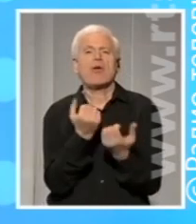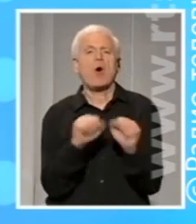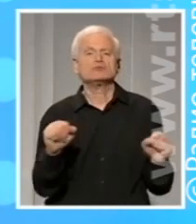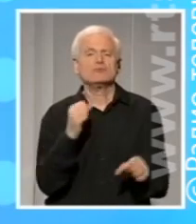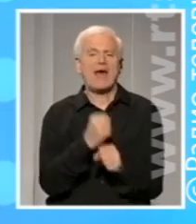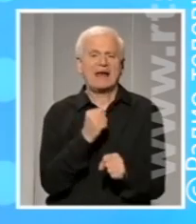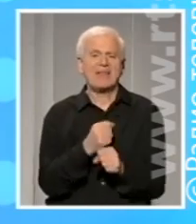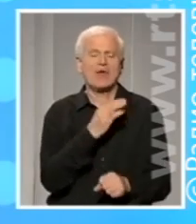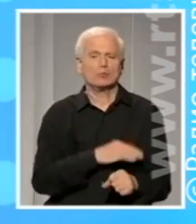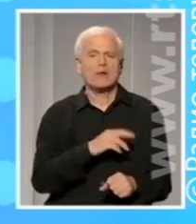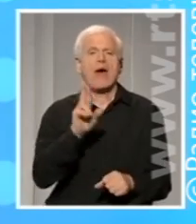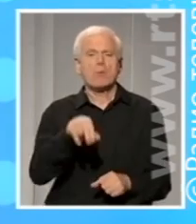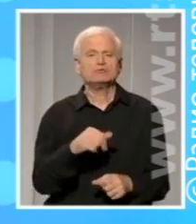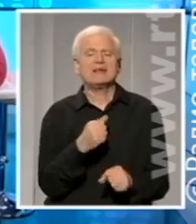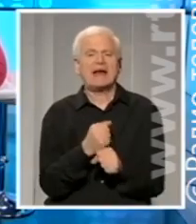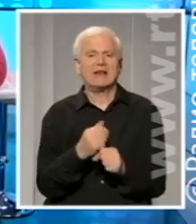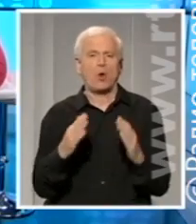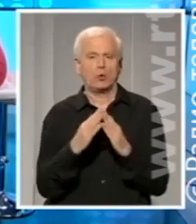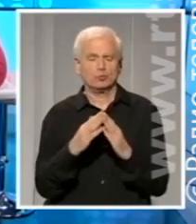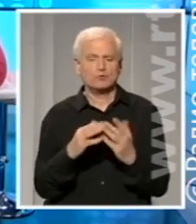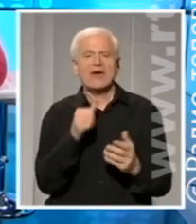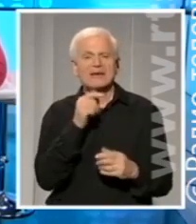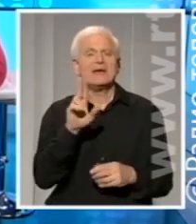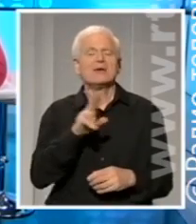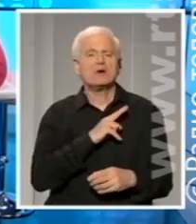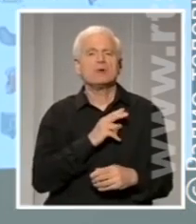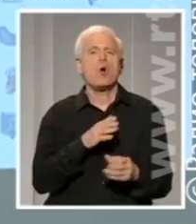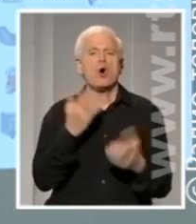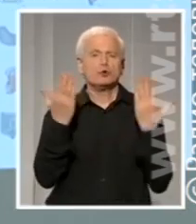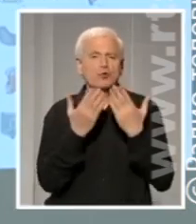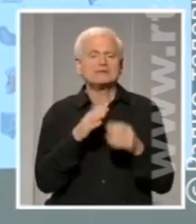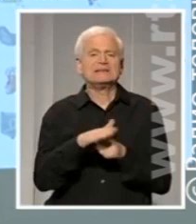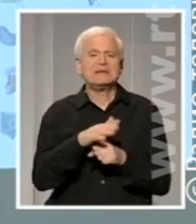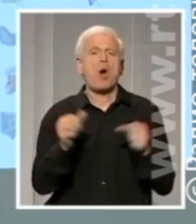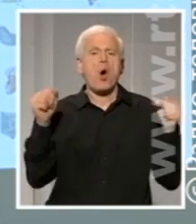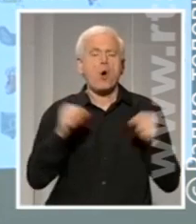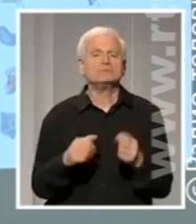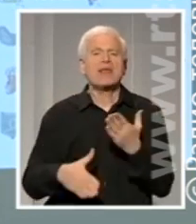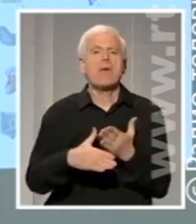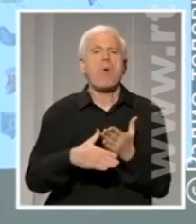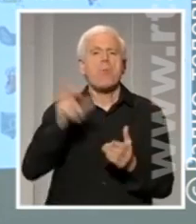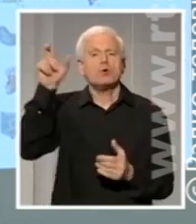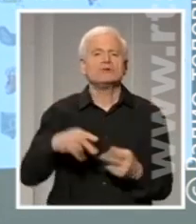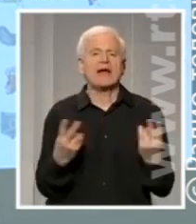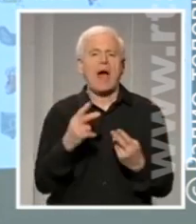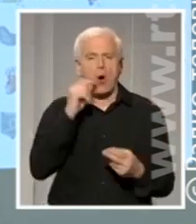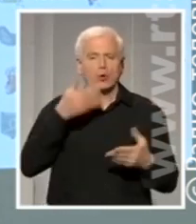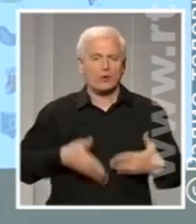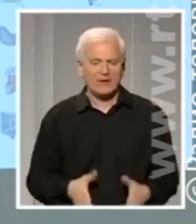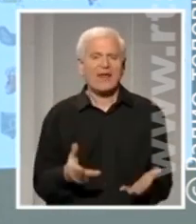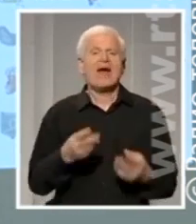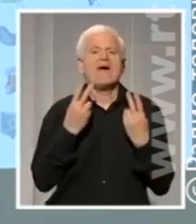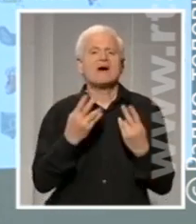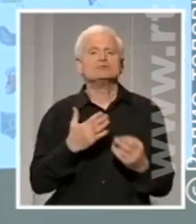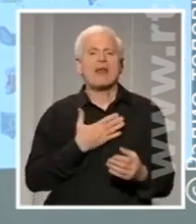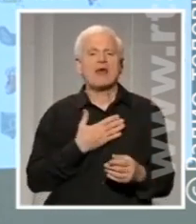radnih dužnosti, da može da radi od kuće, tako da ćemo imati školski sistem ozbiljne asistente u ulozi roditelja. I ono što je jako važno za